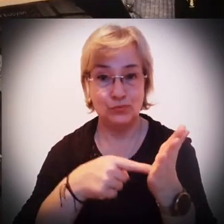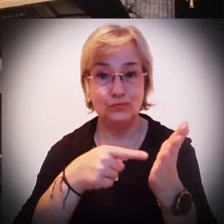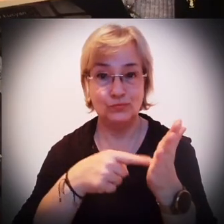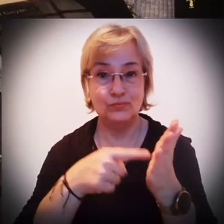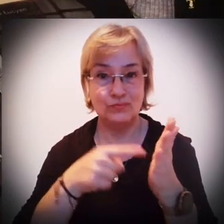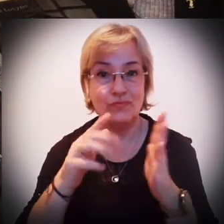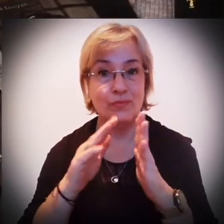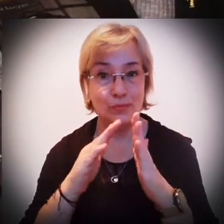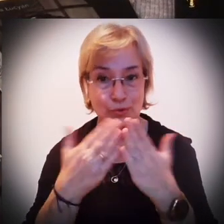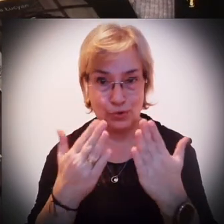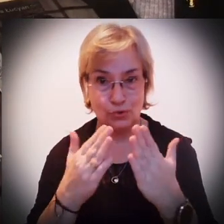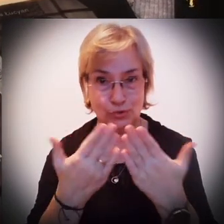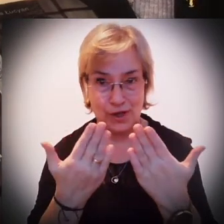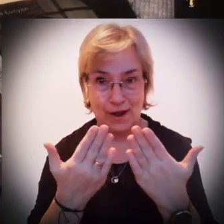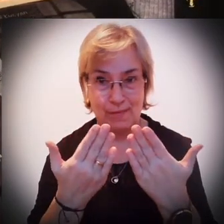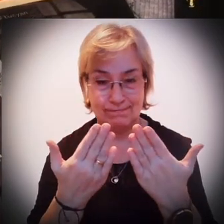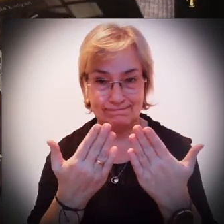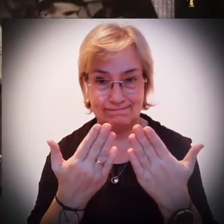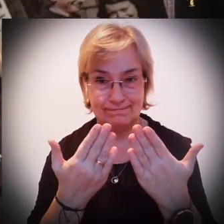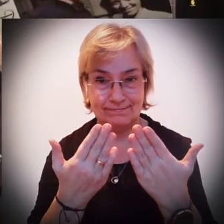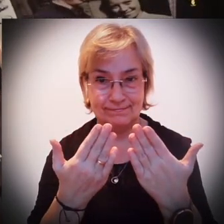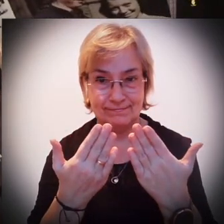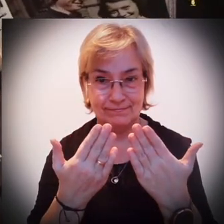książka ta